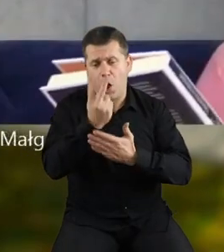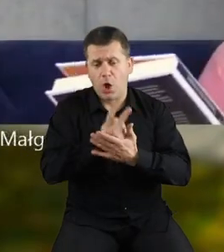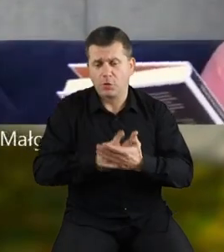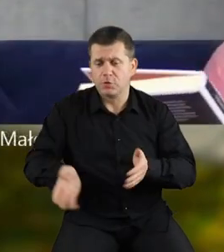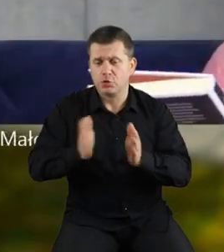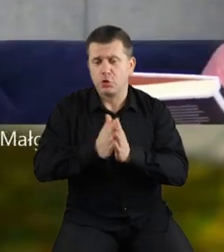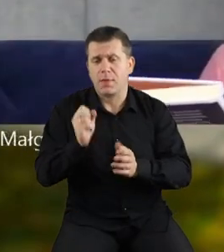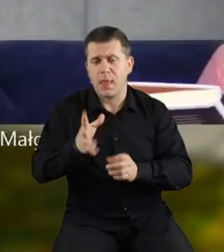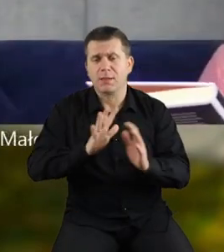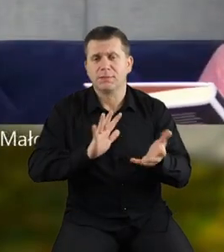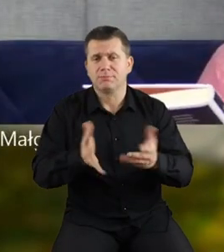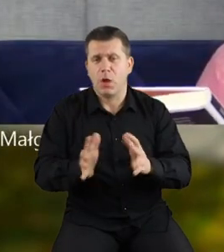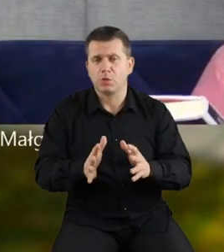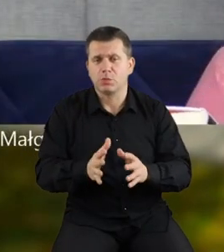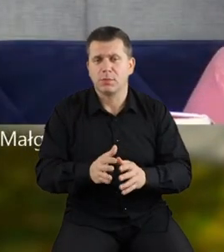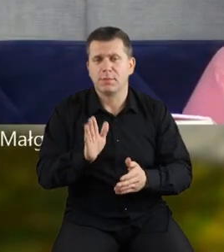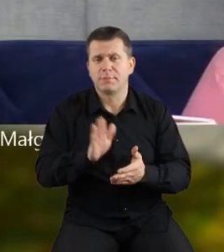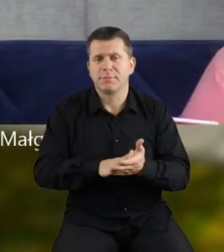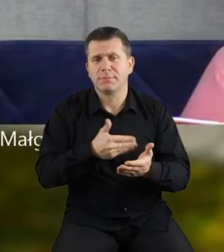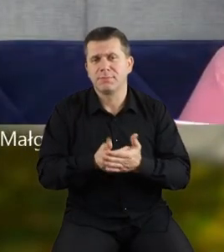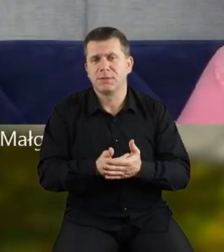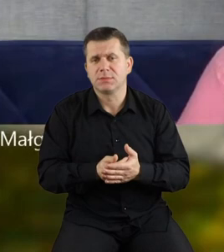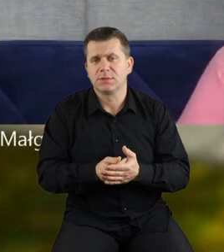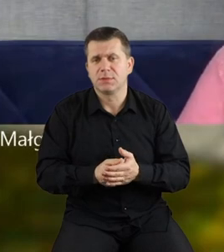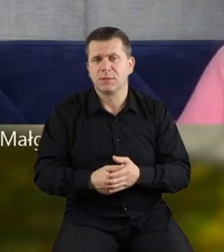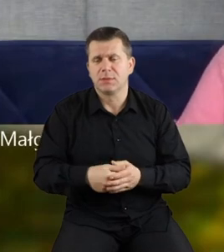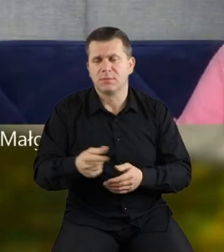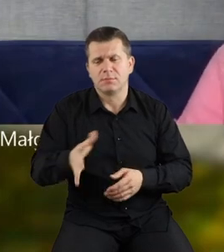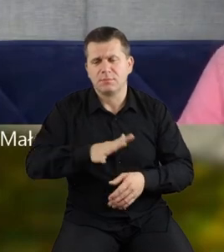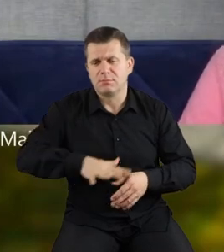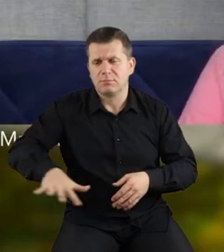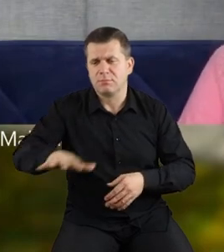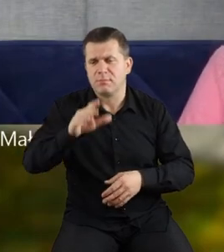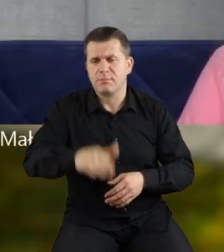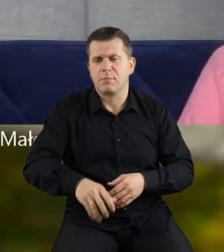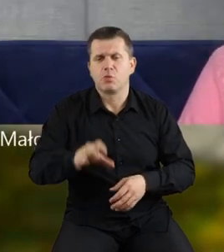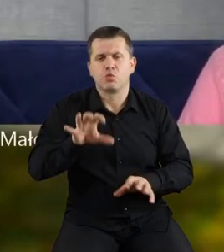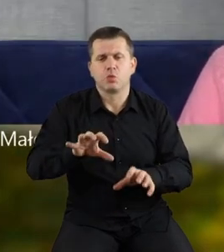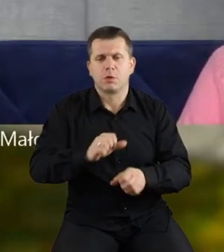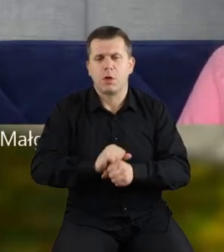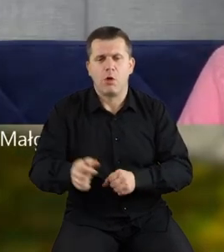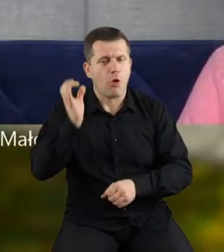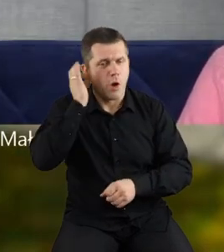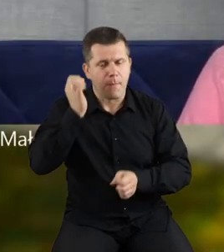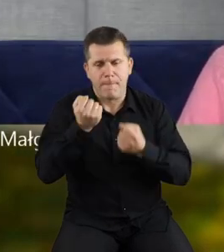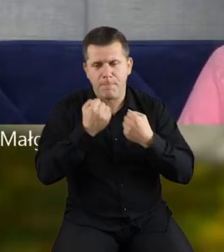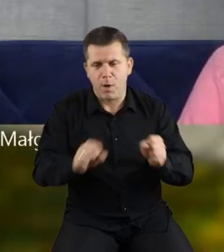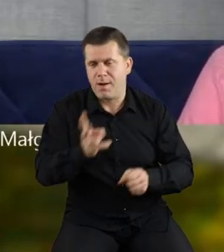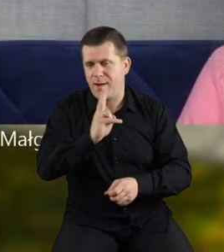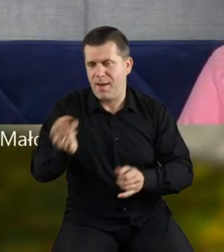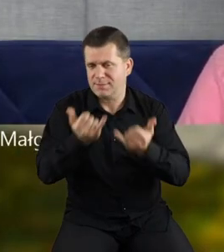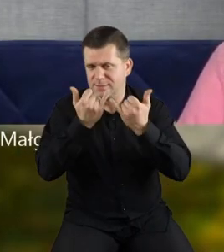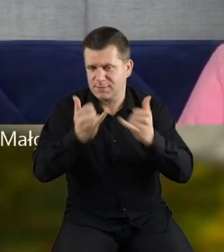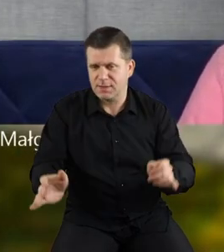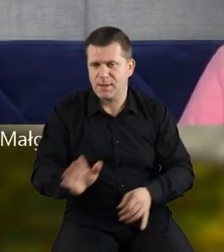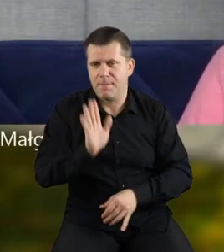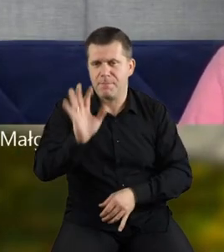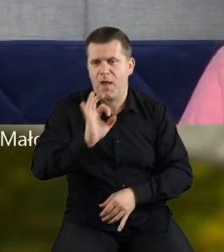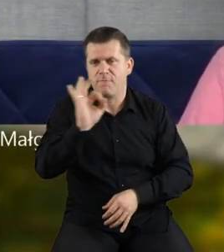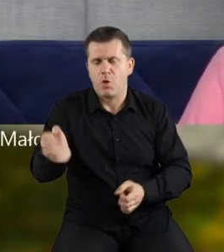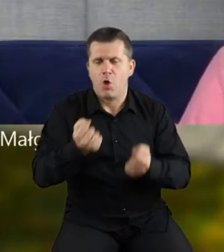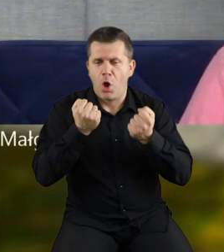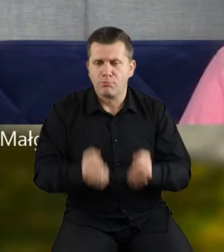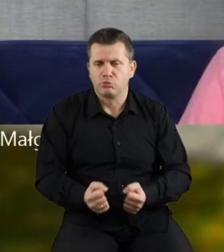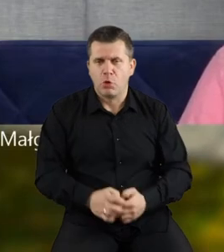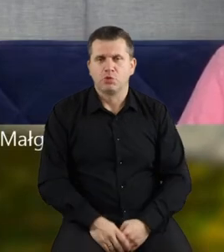bo odczytywałam tę książkę trochę w ten sposób, jakbyś tutaj cała plejada oczywiście kobiecych bohaterek, każda inna, każda też ze